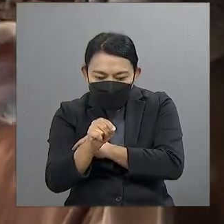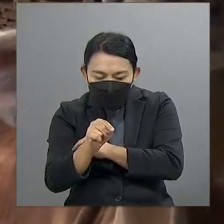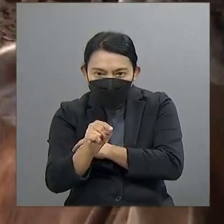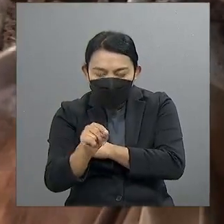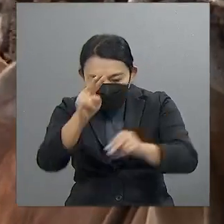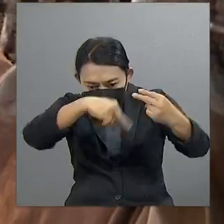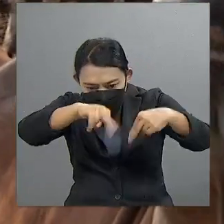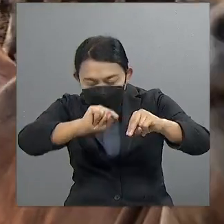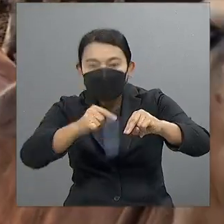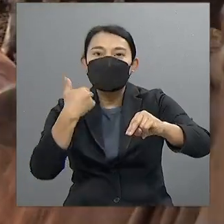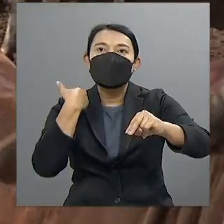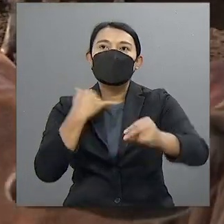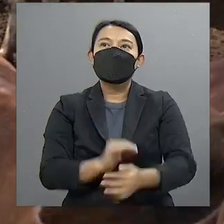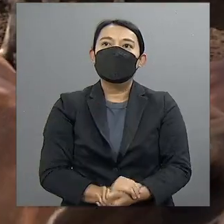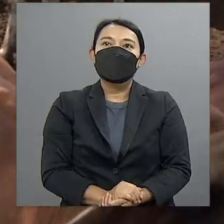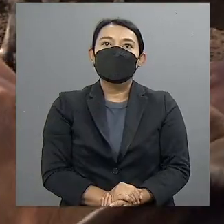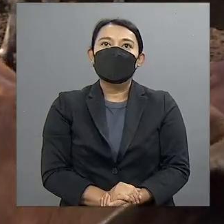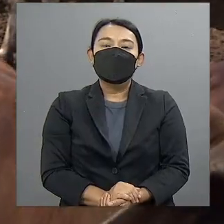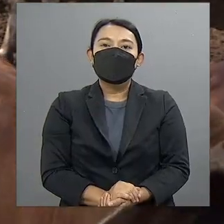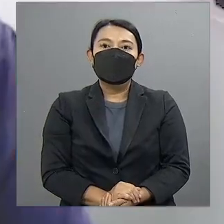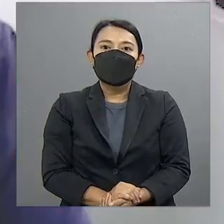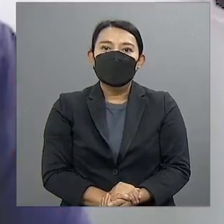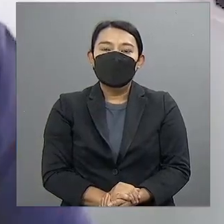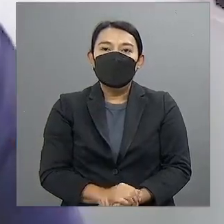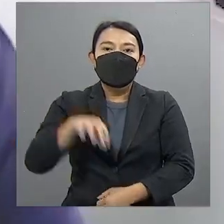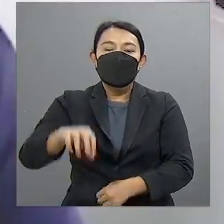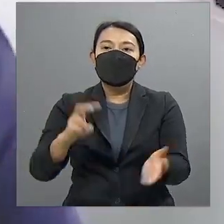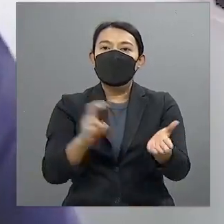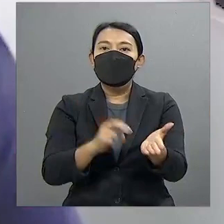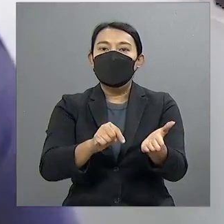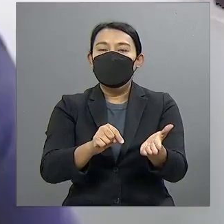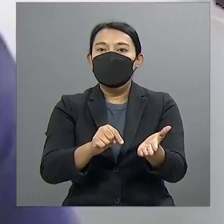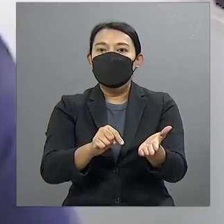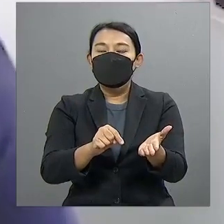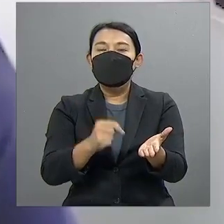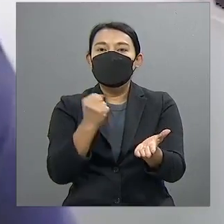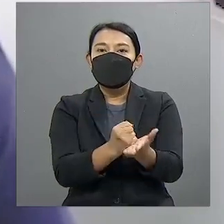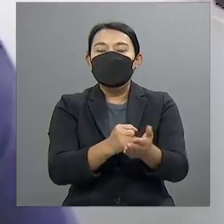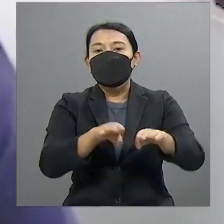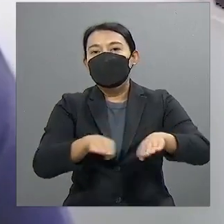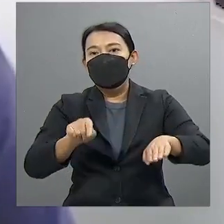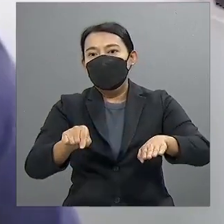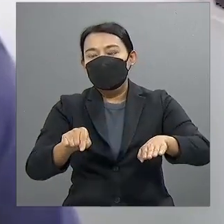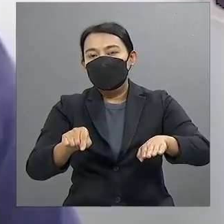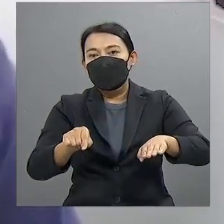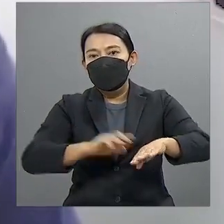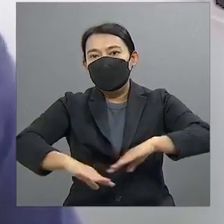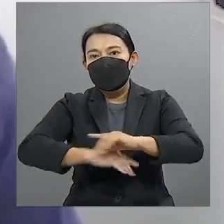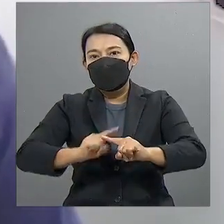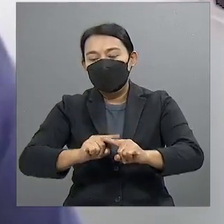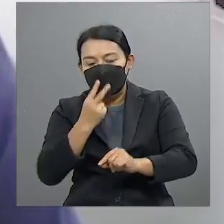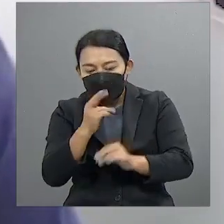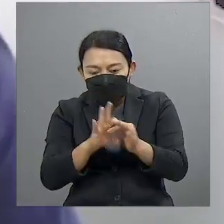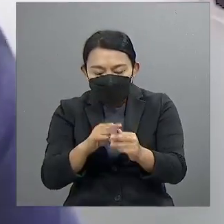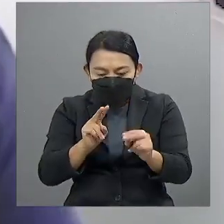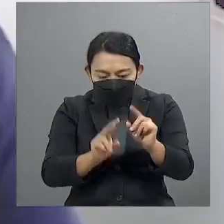แม้กระทั่งหน่วยงานที่ให้การรับรองมาตรฐานตามหลักวิชาการก็จะมีการเข้าไปสุ่มตรวจหรือว่ามีการเข้าไปเป็นระยะอยู่แล้วฉะนั้นผม